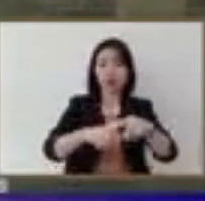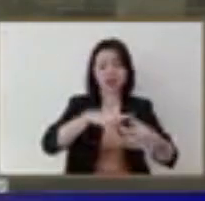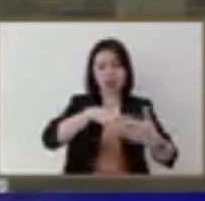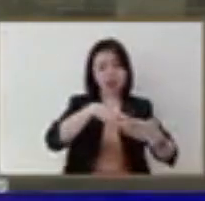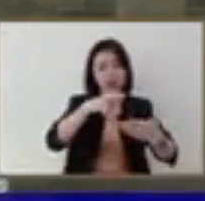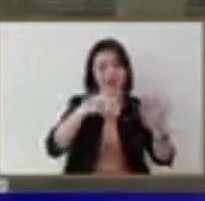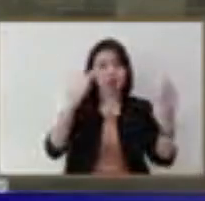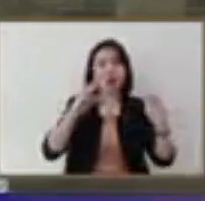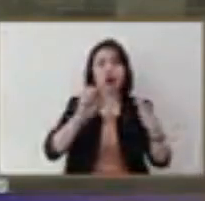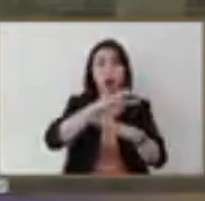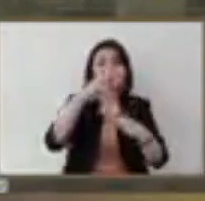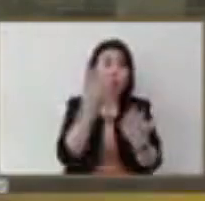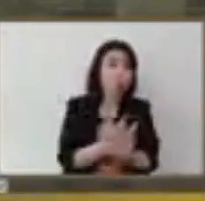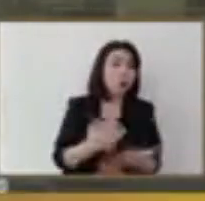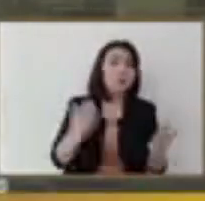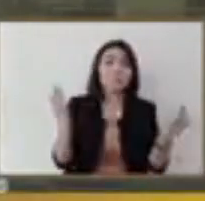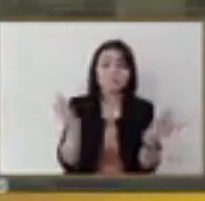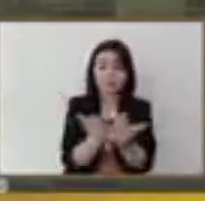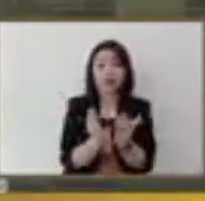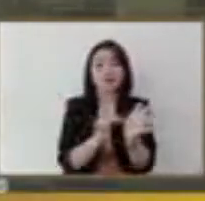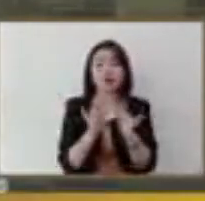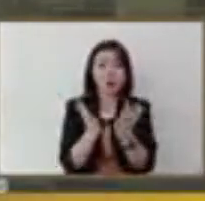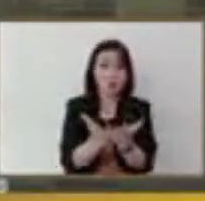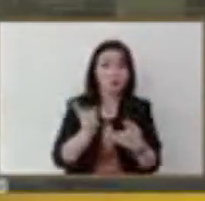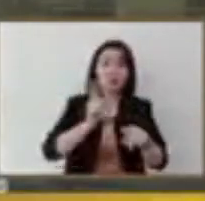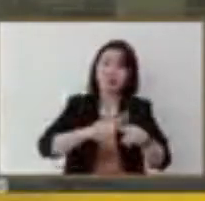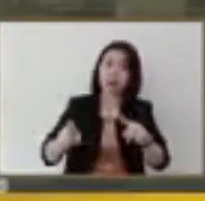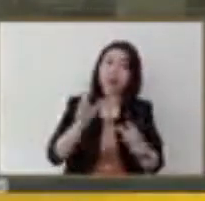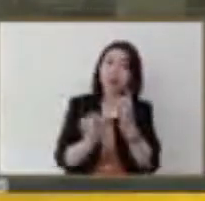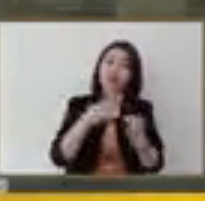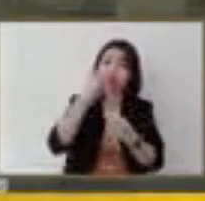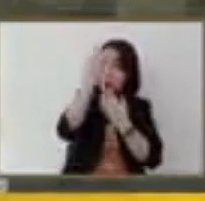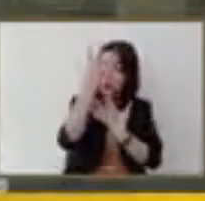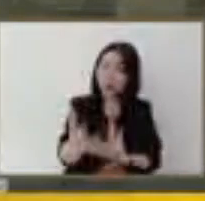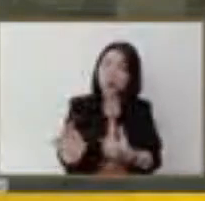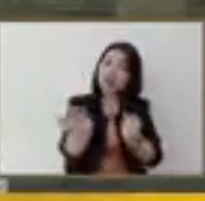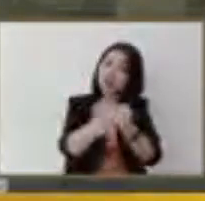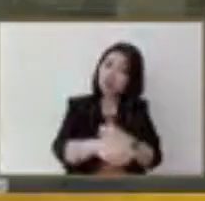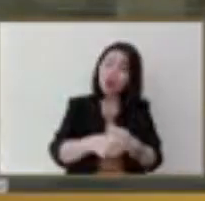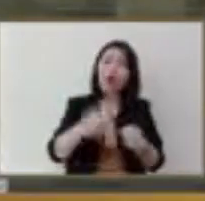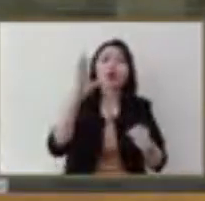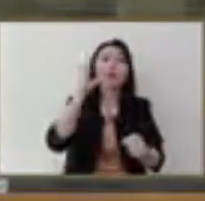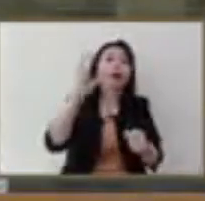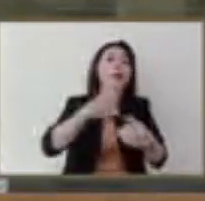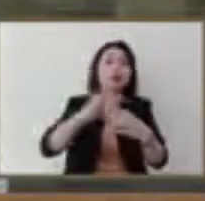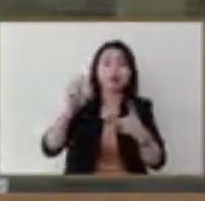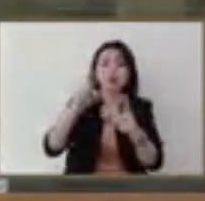pero kung yung kunting nabasa mo, sinusunod mo na, you have no problem.